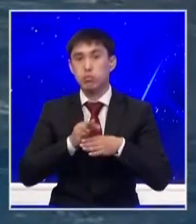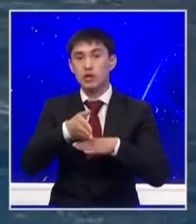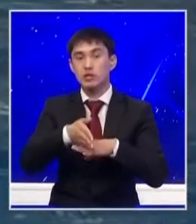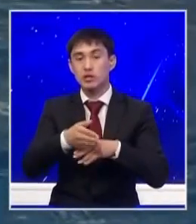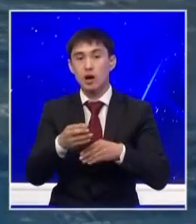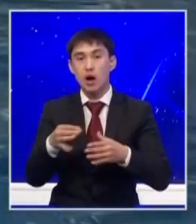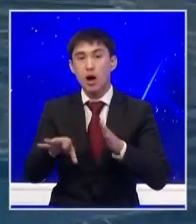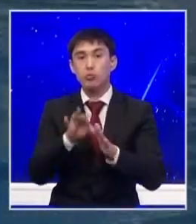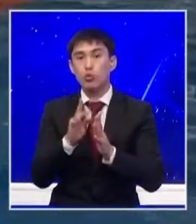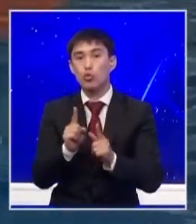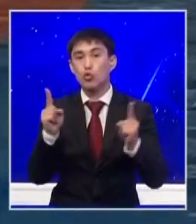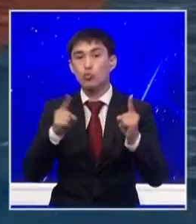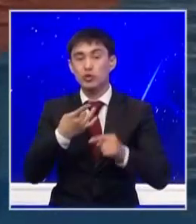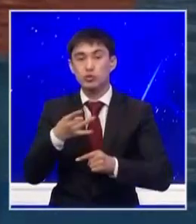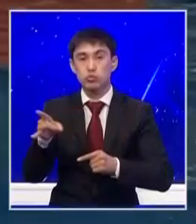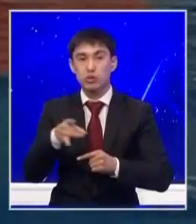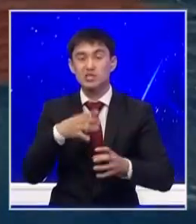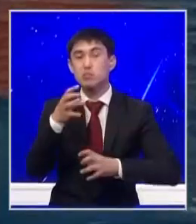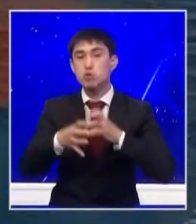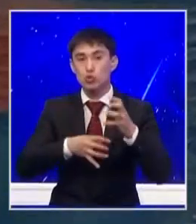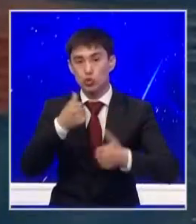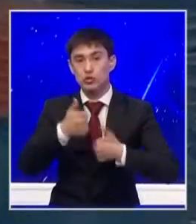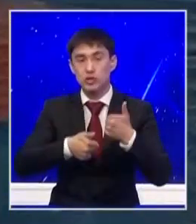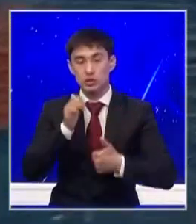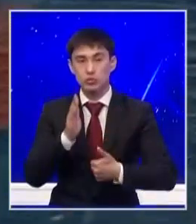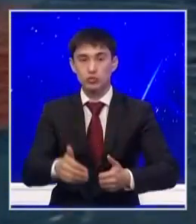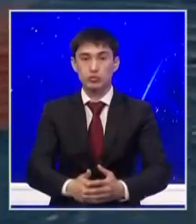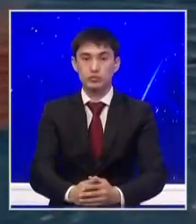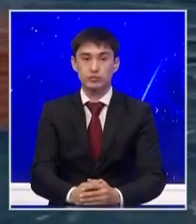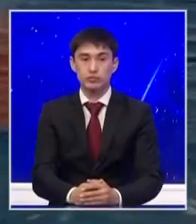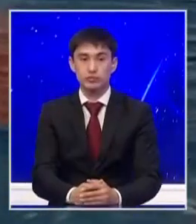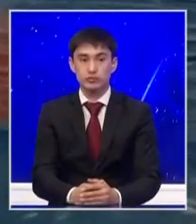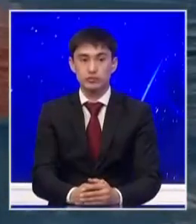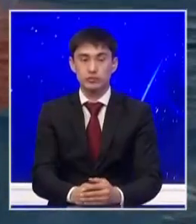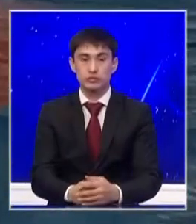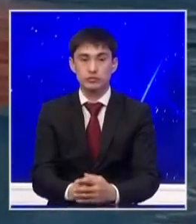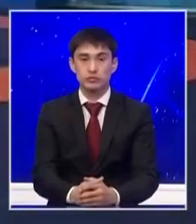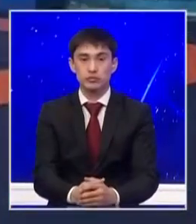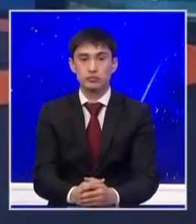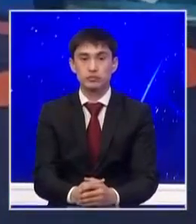отбор на более крупные республиканские и международные старты